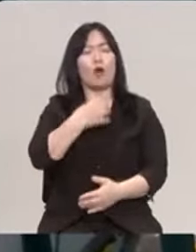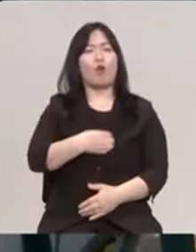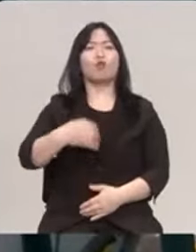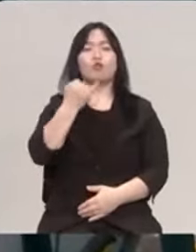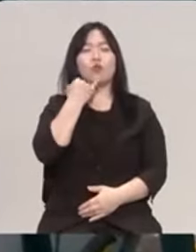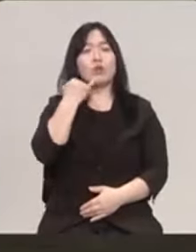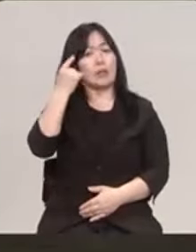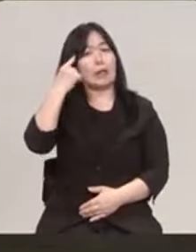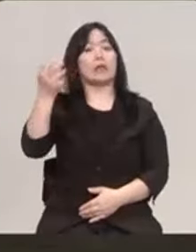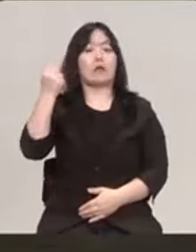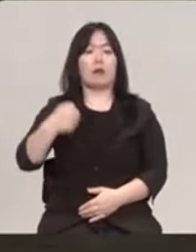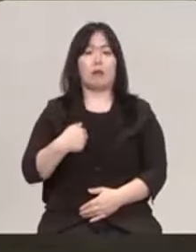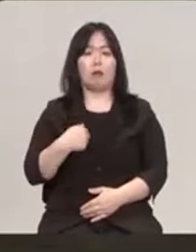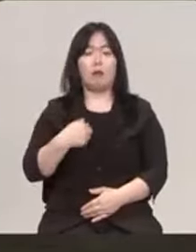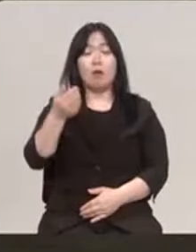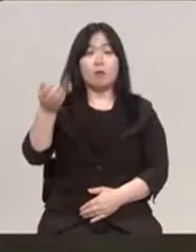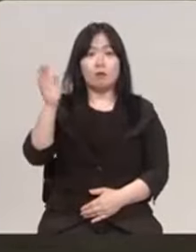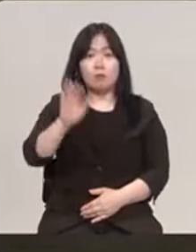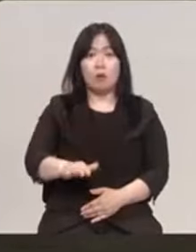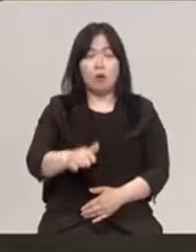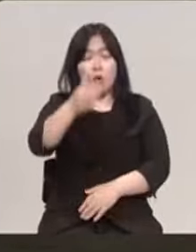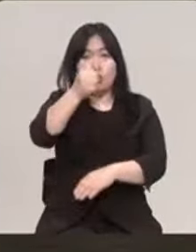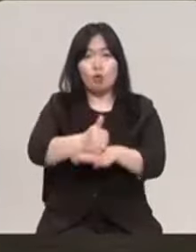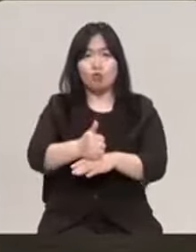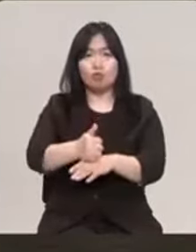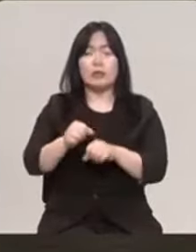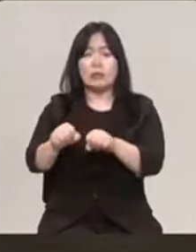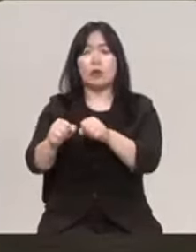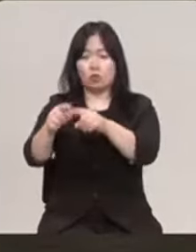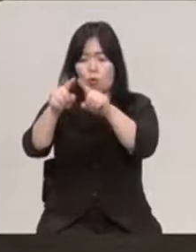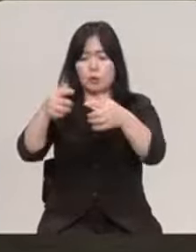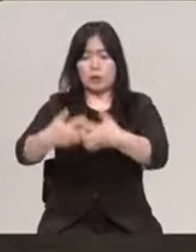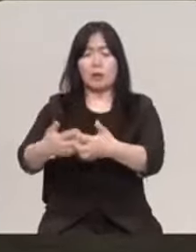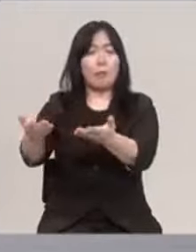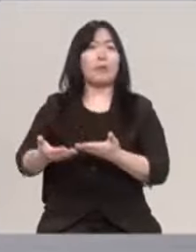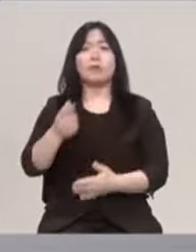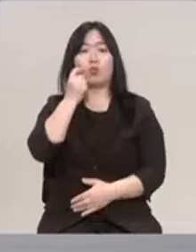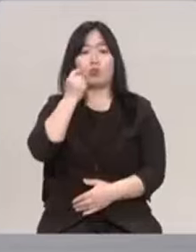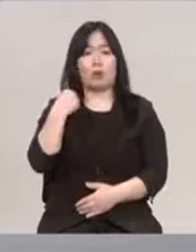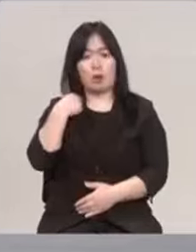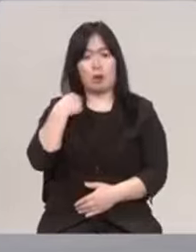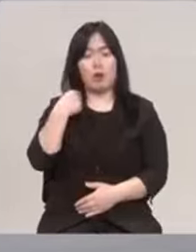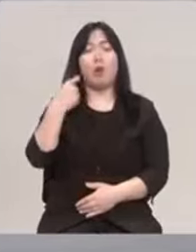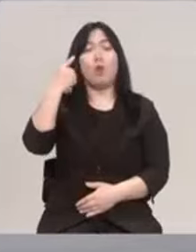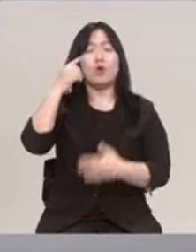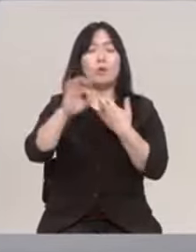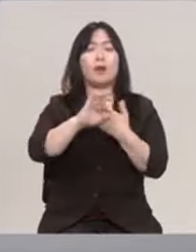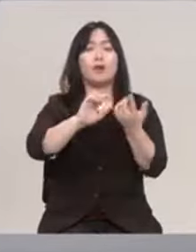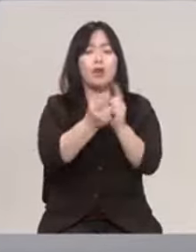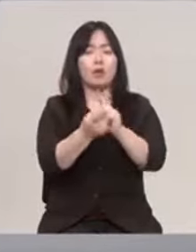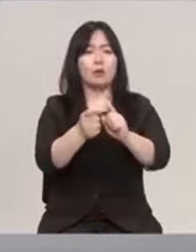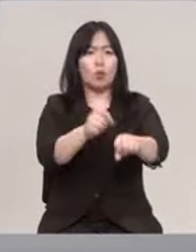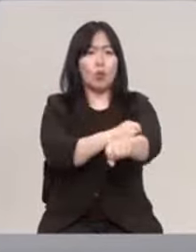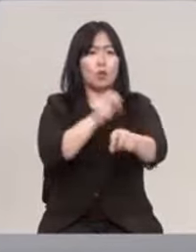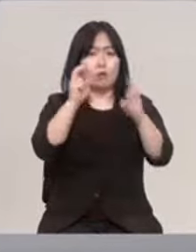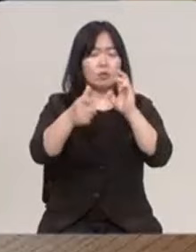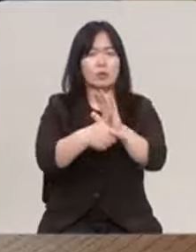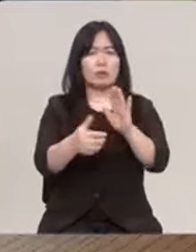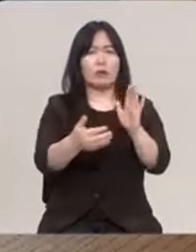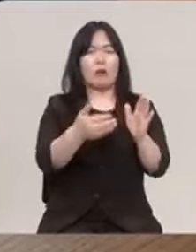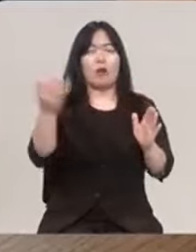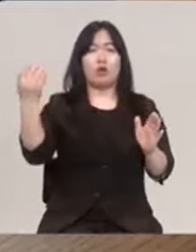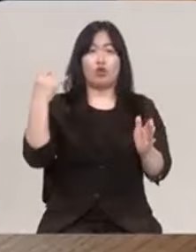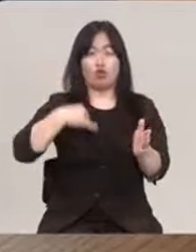했었어요. 그러나 윤 씨는 결국 청소기를 받지 못했습니다. 통관을 대행한 특송업체가 반출을